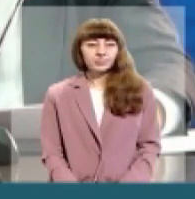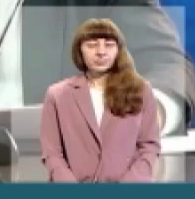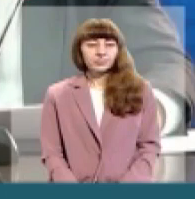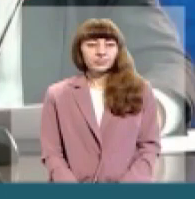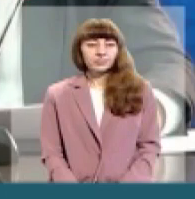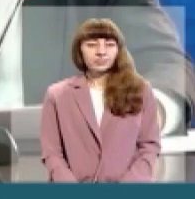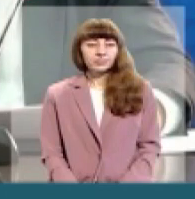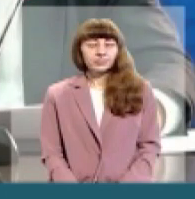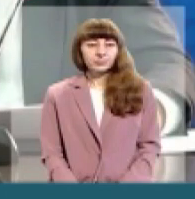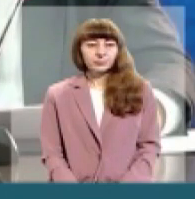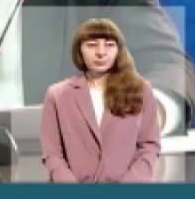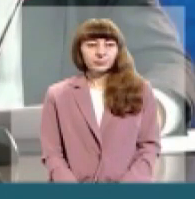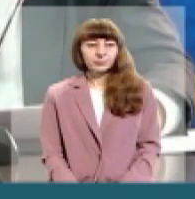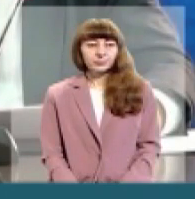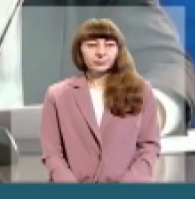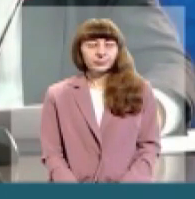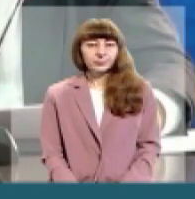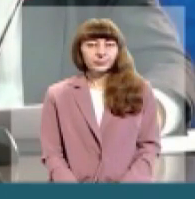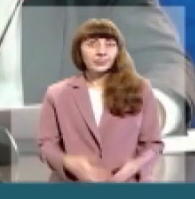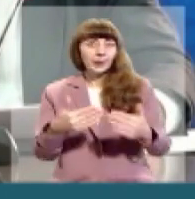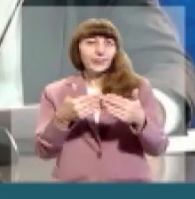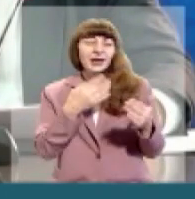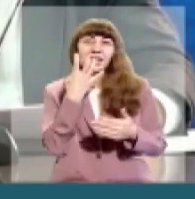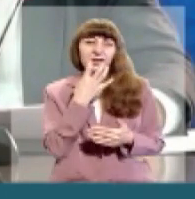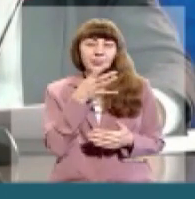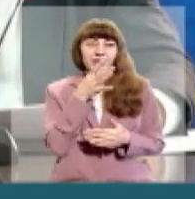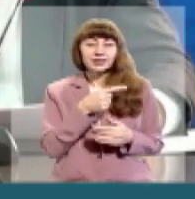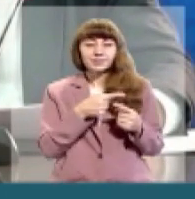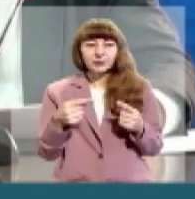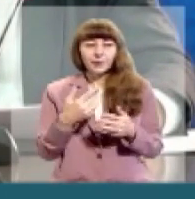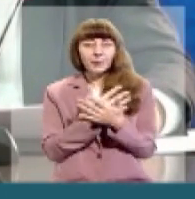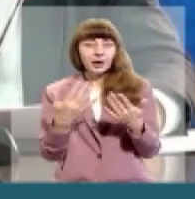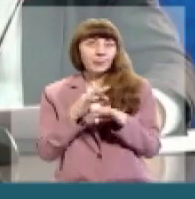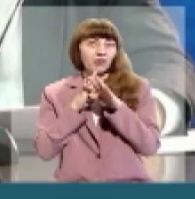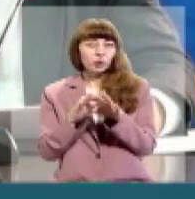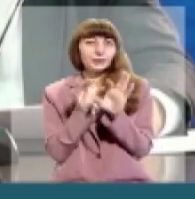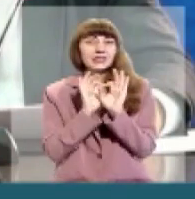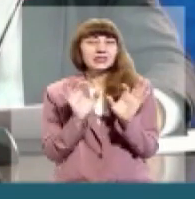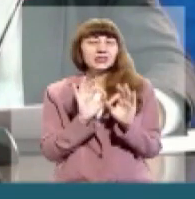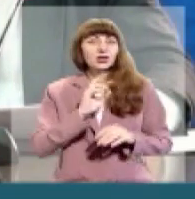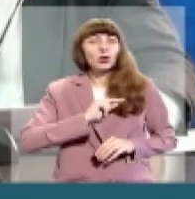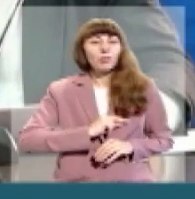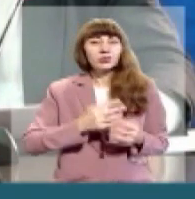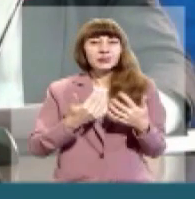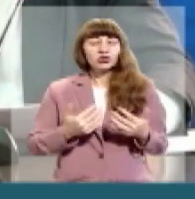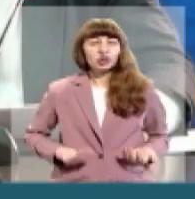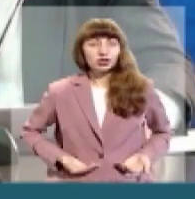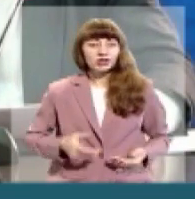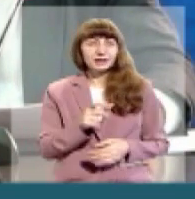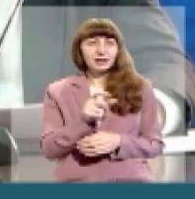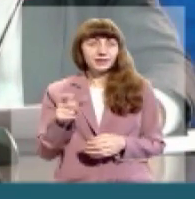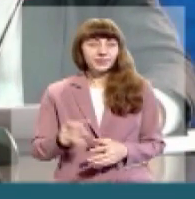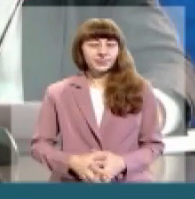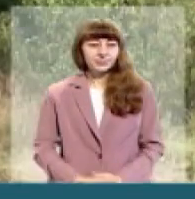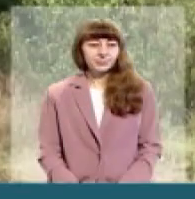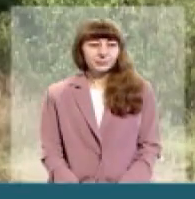маусымда тұтынушының қолында түтін және желдету арналған жағанды техникалық жай күйі туралы актісі болу